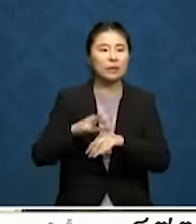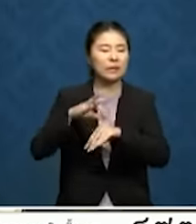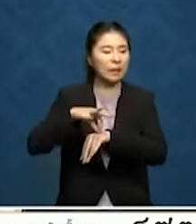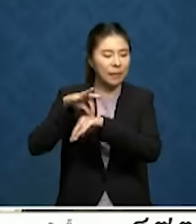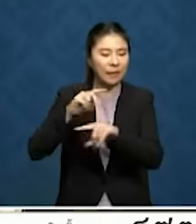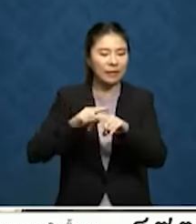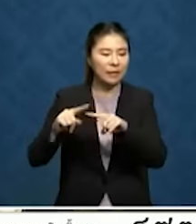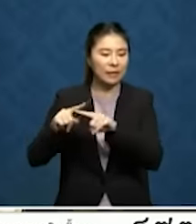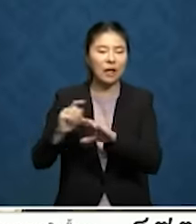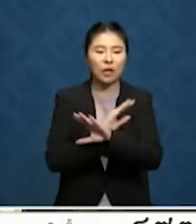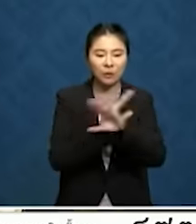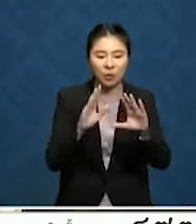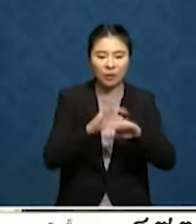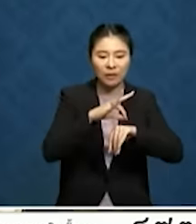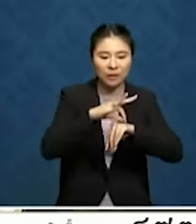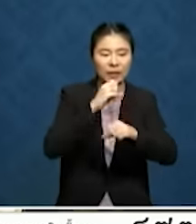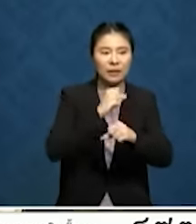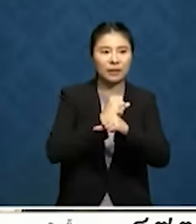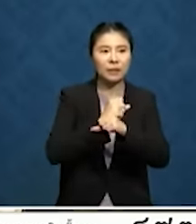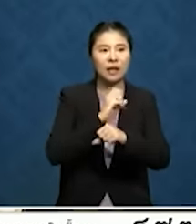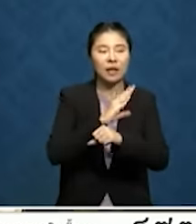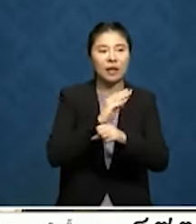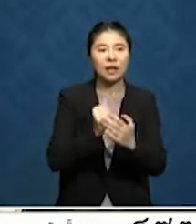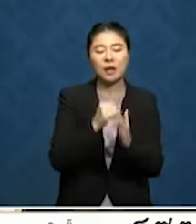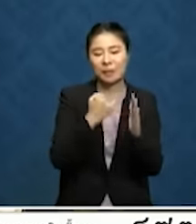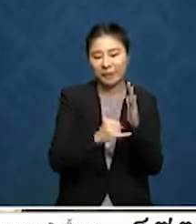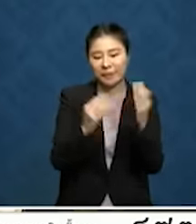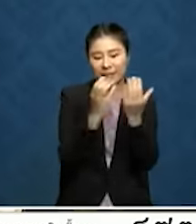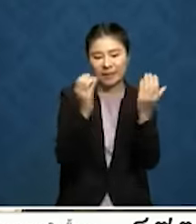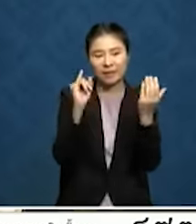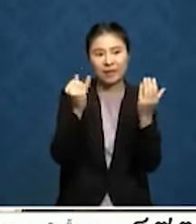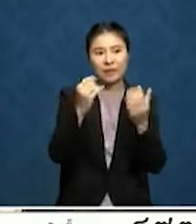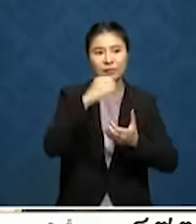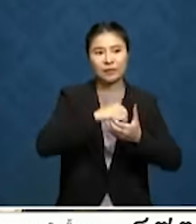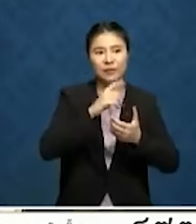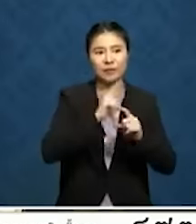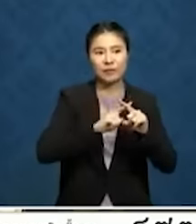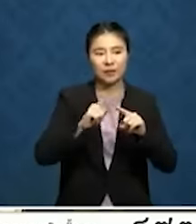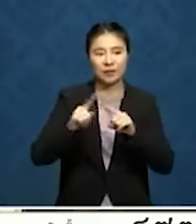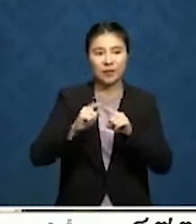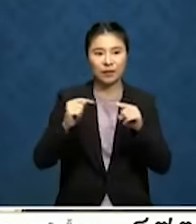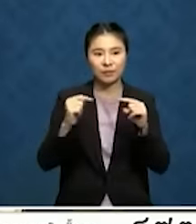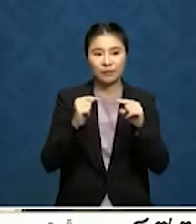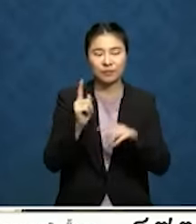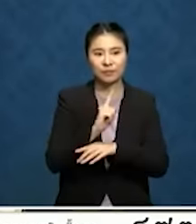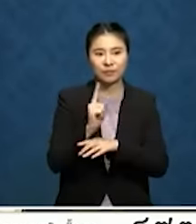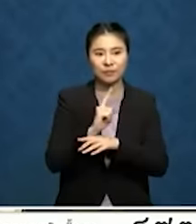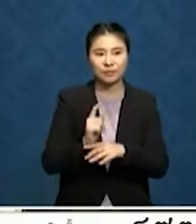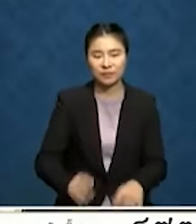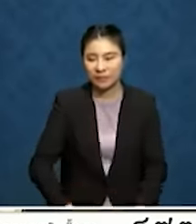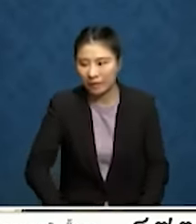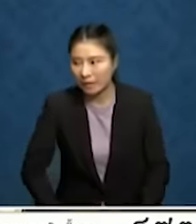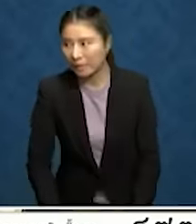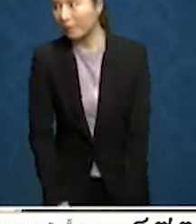หลายๆกรณีครับตามพ.ร.ป.ปปช.ด้วยข้อหาผิดจริยธรรมร้ายแรงไม่ว่าจะเป็นกรณีของคุณพรรณิกาวานิ